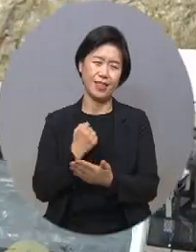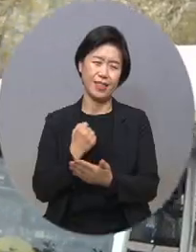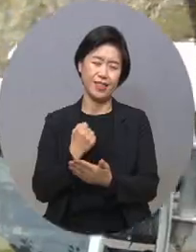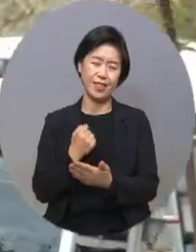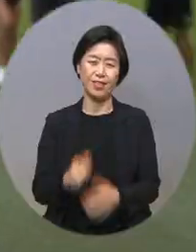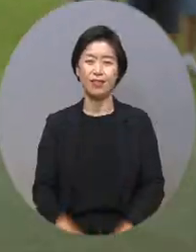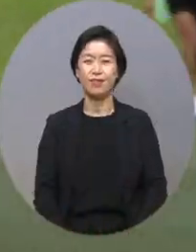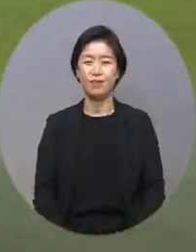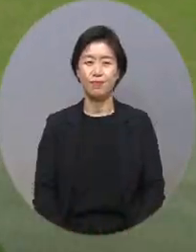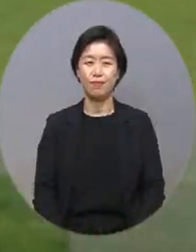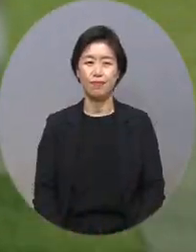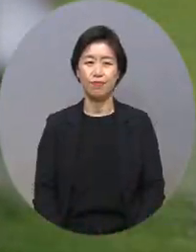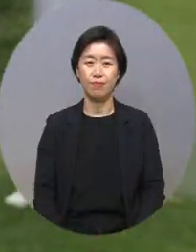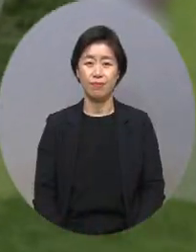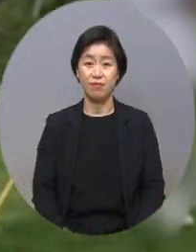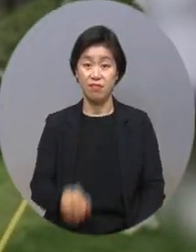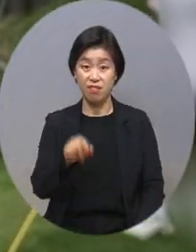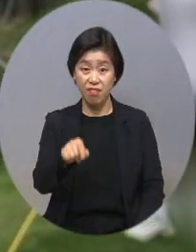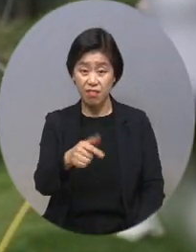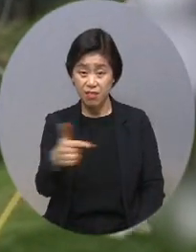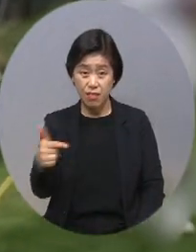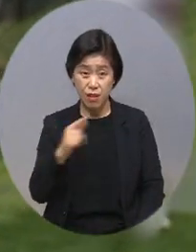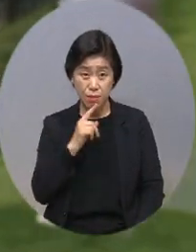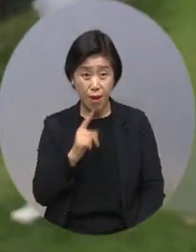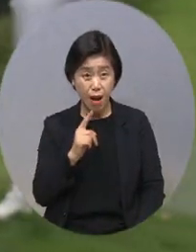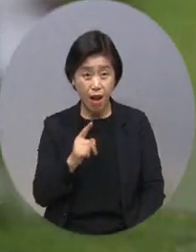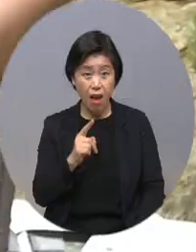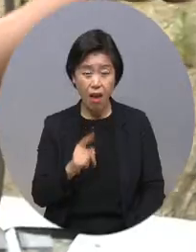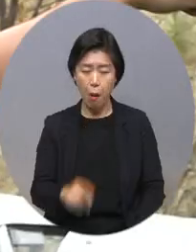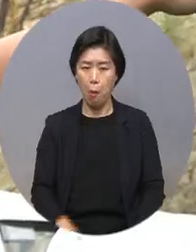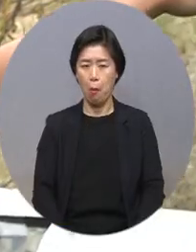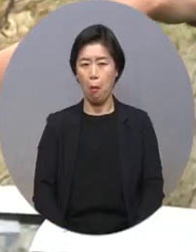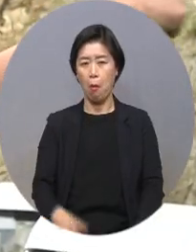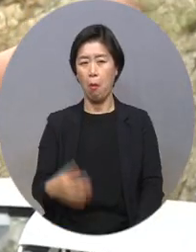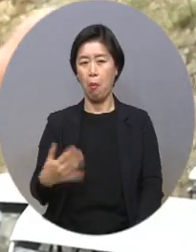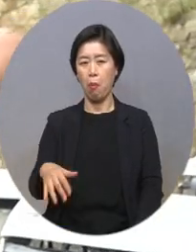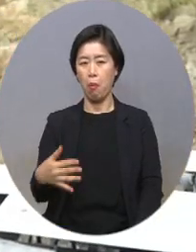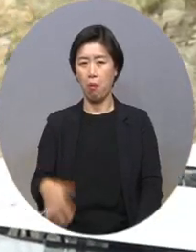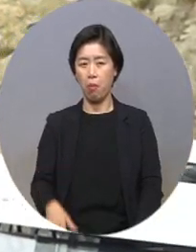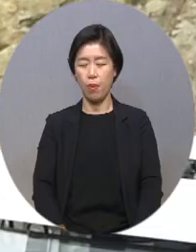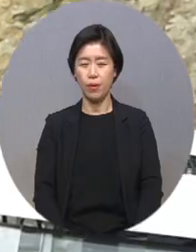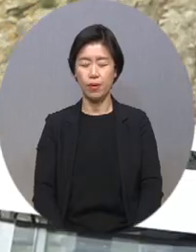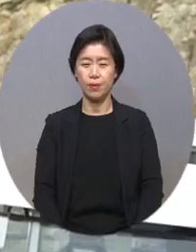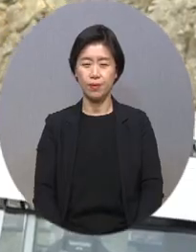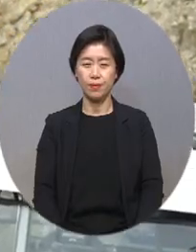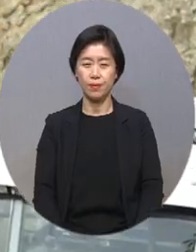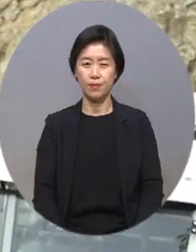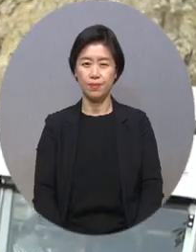컸어요? 아 뭐 지금 크다고 얘기하는 겁니까? 지금 아마추어가? 컸어. 큰발인데 컸어.